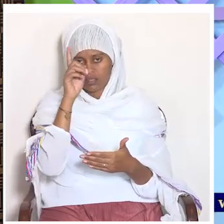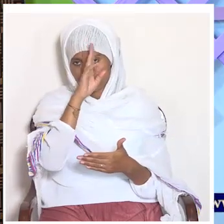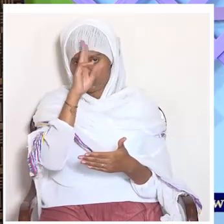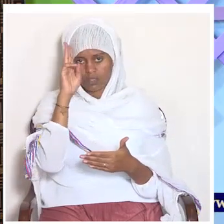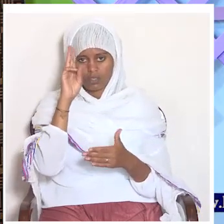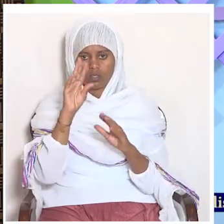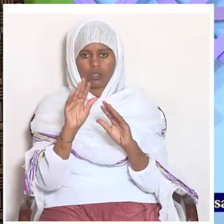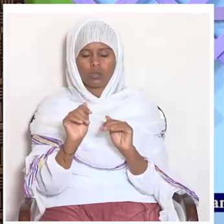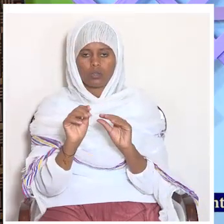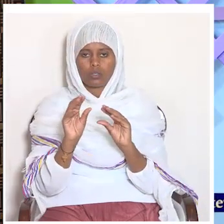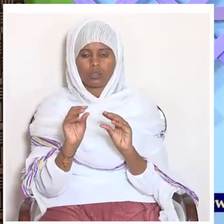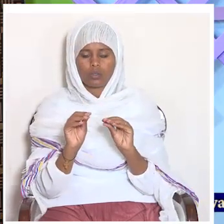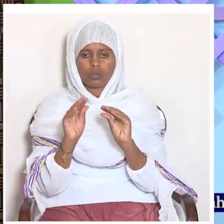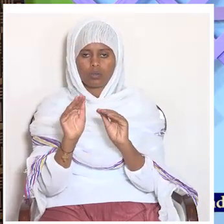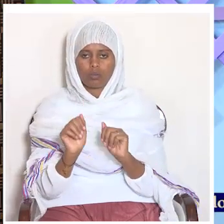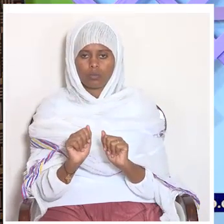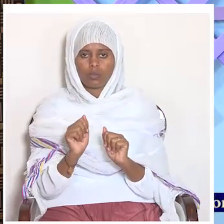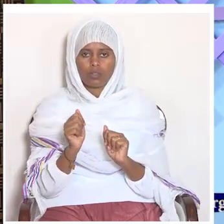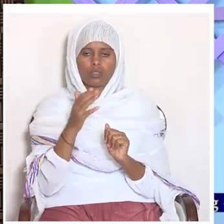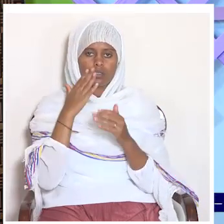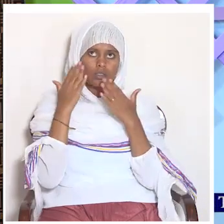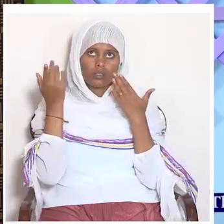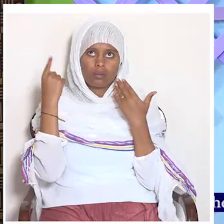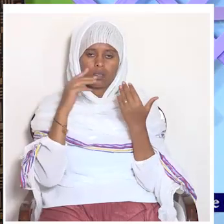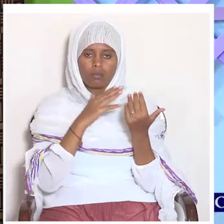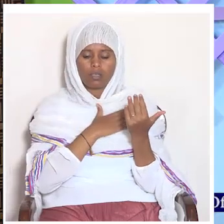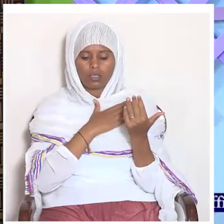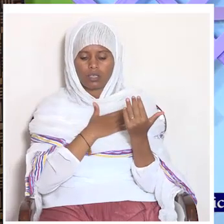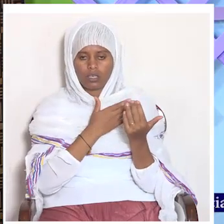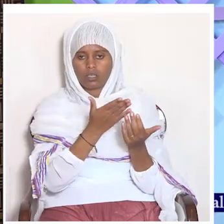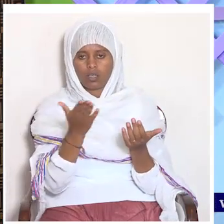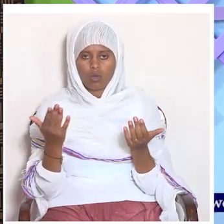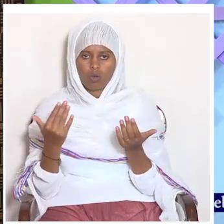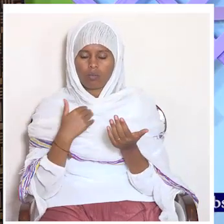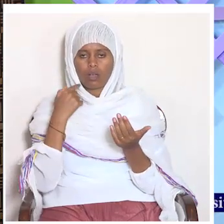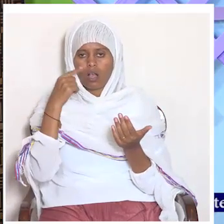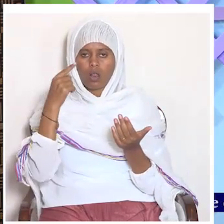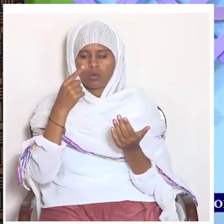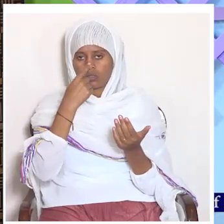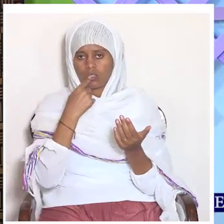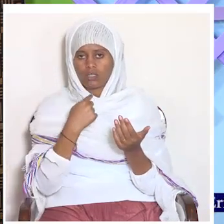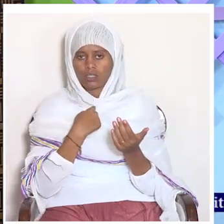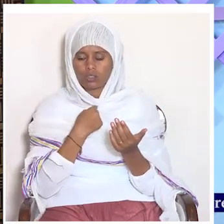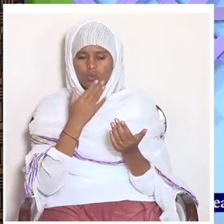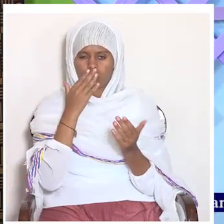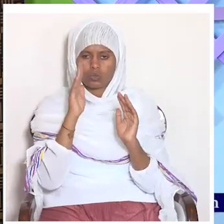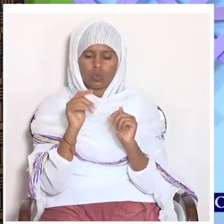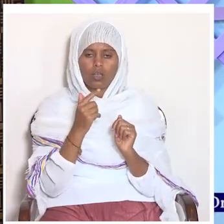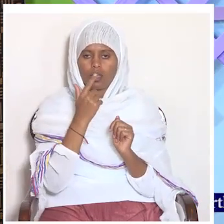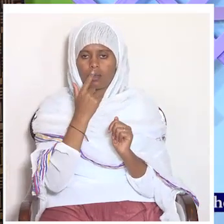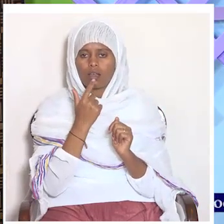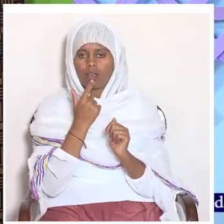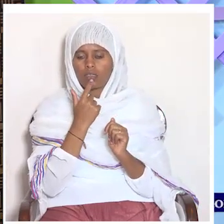ቅድስት ድንግል ክኸውን እዩ እሞ ህያው እግዚአብሔር ኣምላኽና ንዓይ ነቲ ህያው ቃሉ ዝናገር ምኡዝ